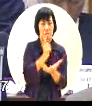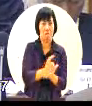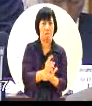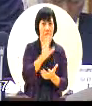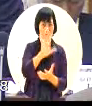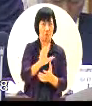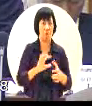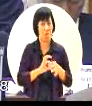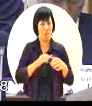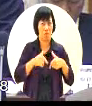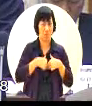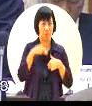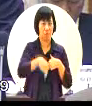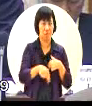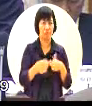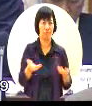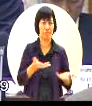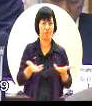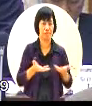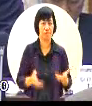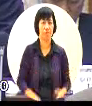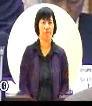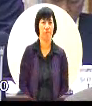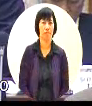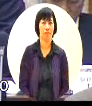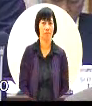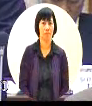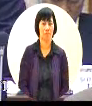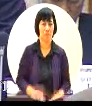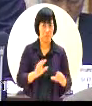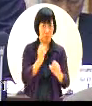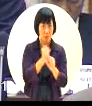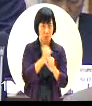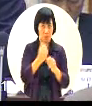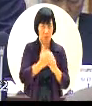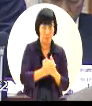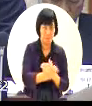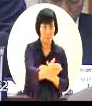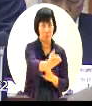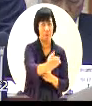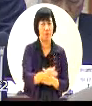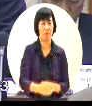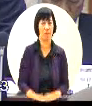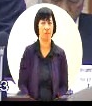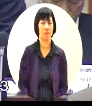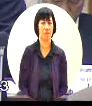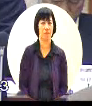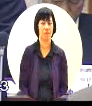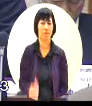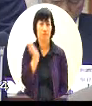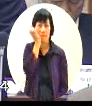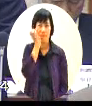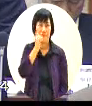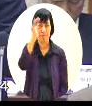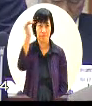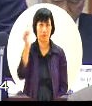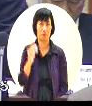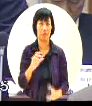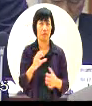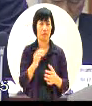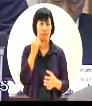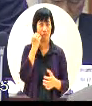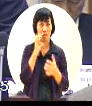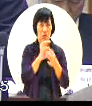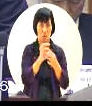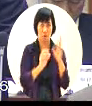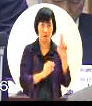加，也关心这個议题。啊，这個、议题我主家进多，甲翁议员报告。就讲伫这工山的延伸线，按主 R 四